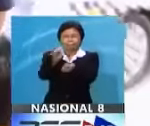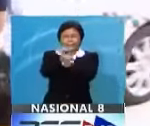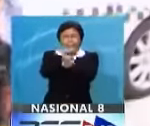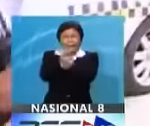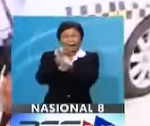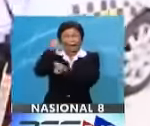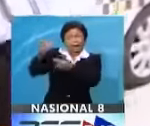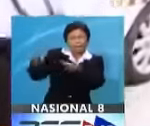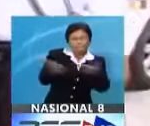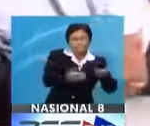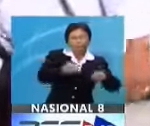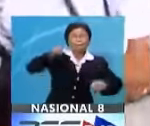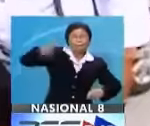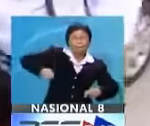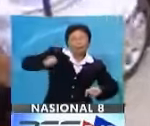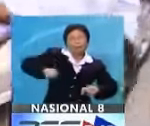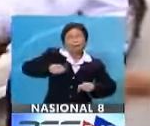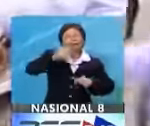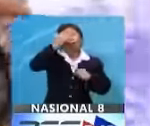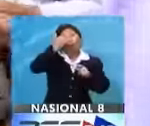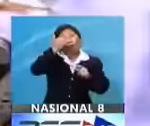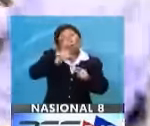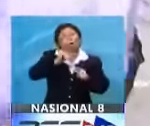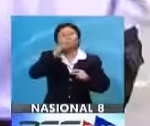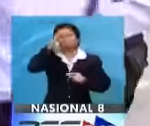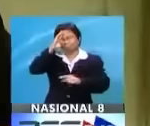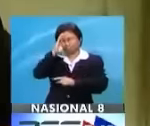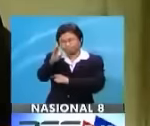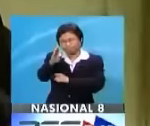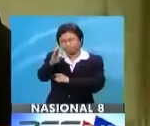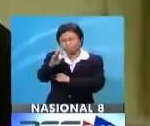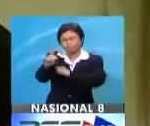Individu yang ditahan akan dibawa ke mahkamah bagi tujuan pendakwaan.